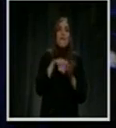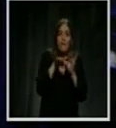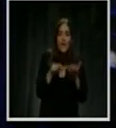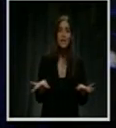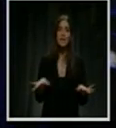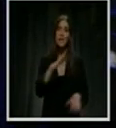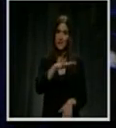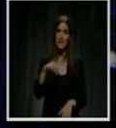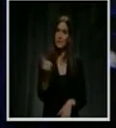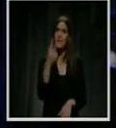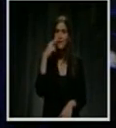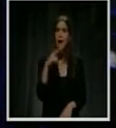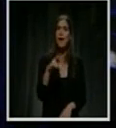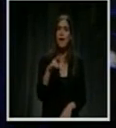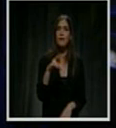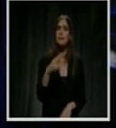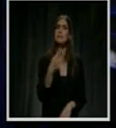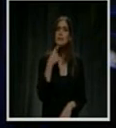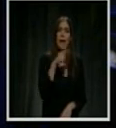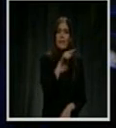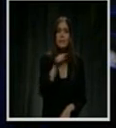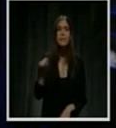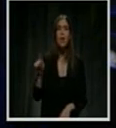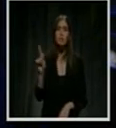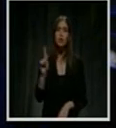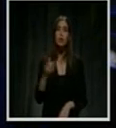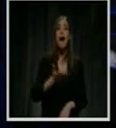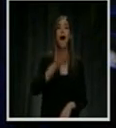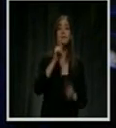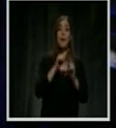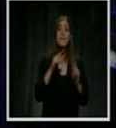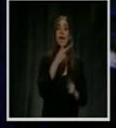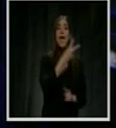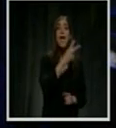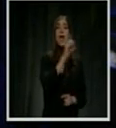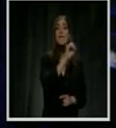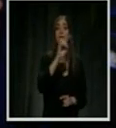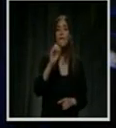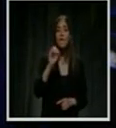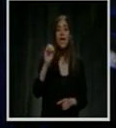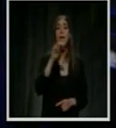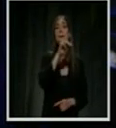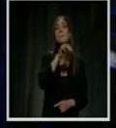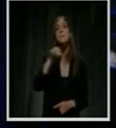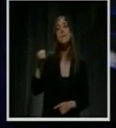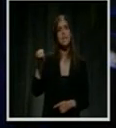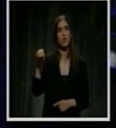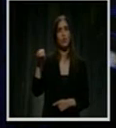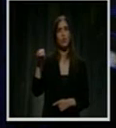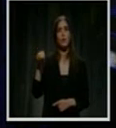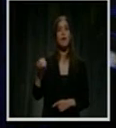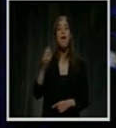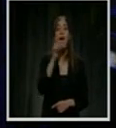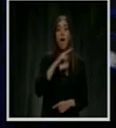tilhom illi dak l-aktar minn 2000 miljun euro illi n-negozja l-gvern immexxi minn erba' snin ilu jekk